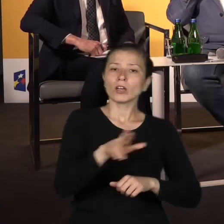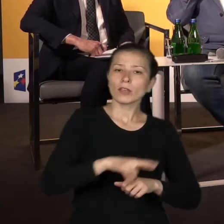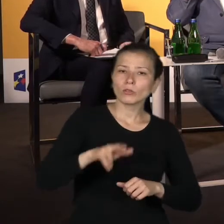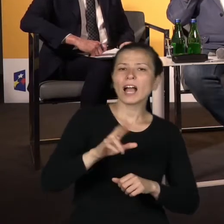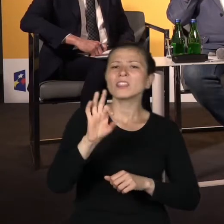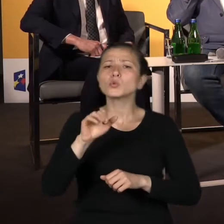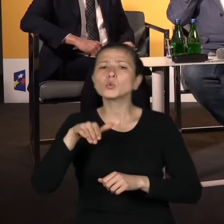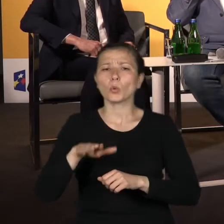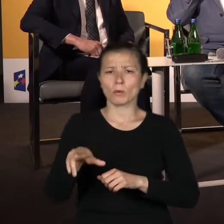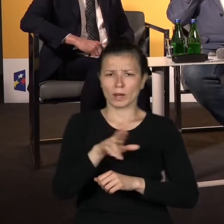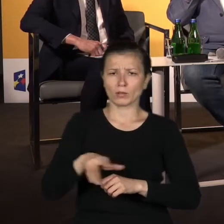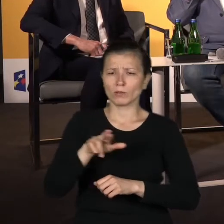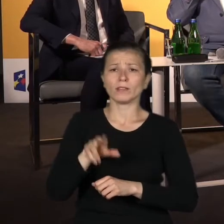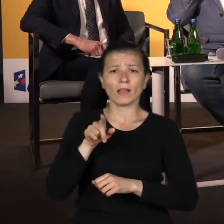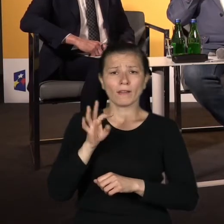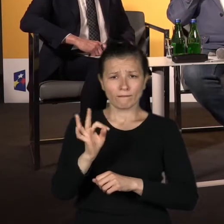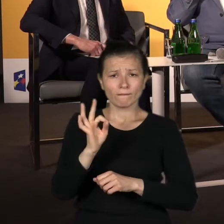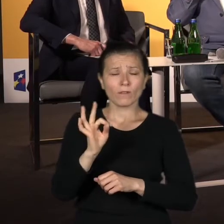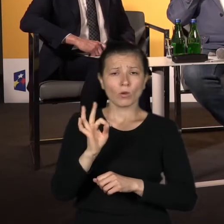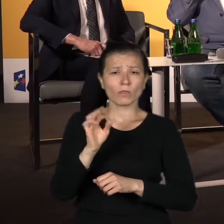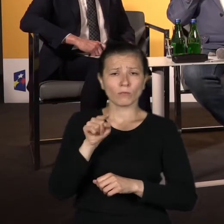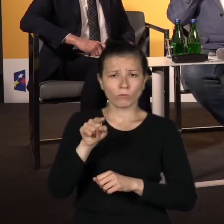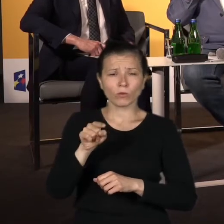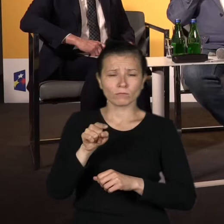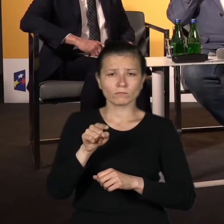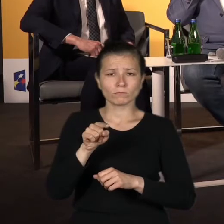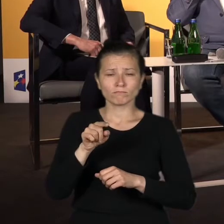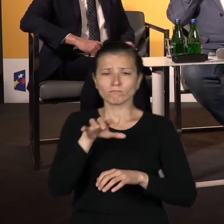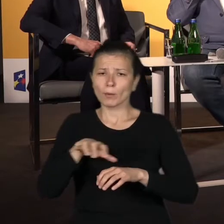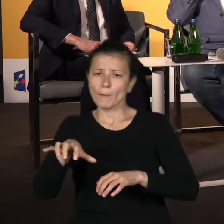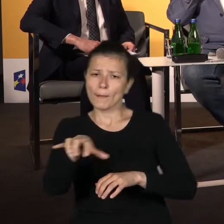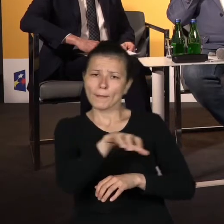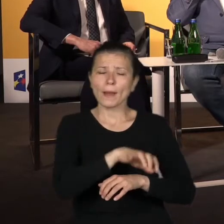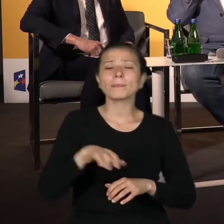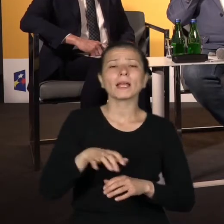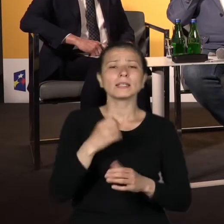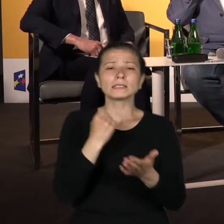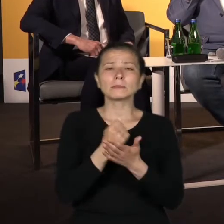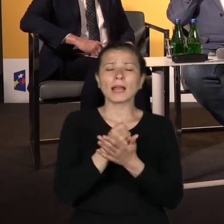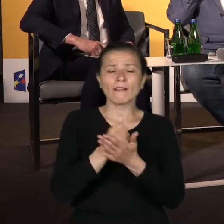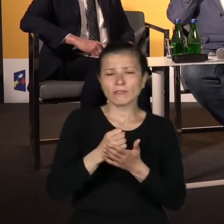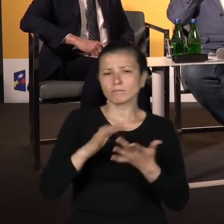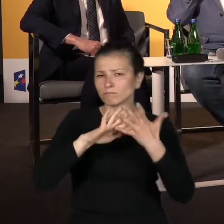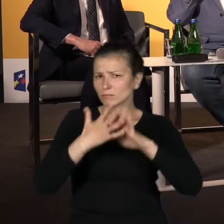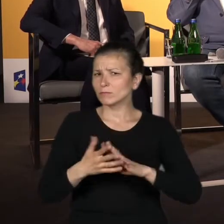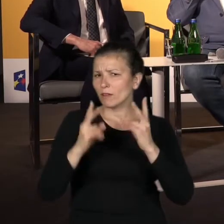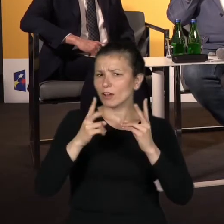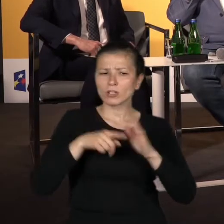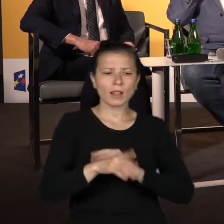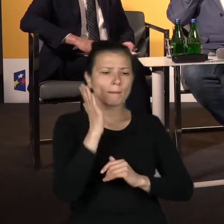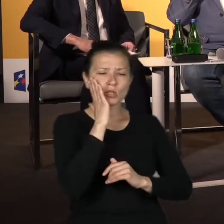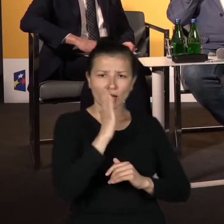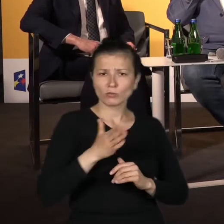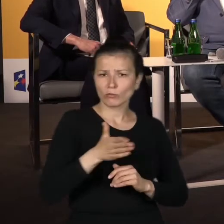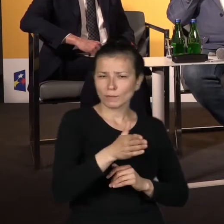organizatora pewnych procesów w subregionie zachodnim. A więc te kwestie transformacji są interesujące nie tylko dla rybniczan, ale są też